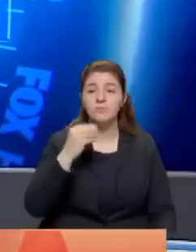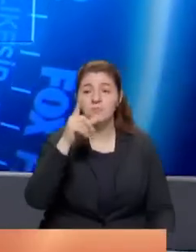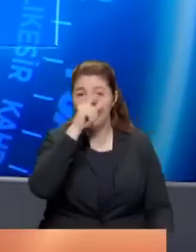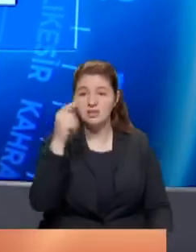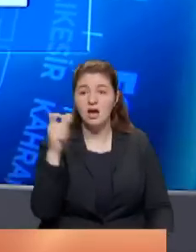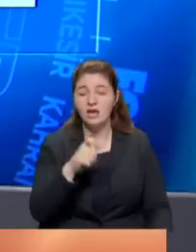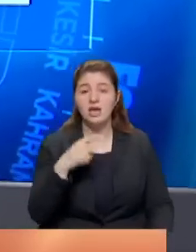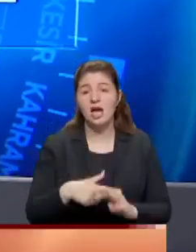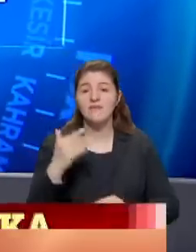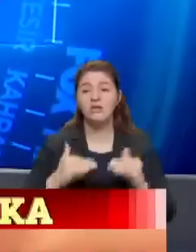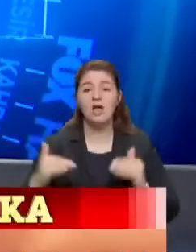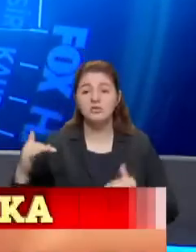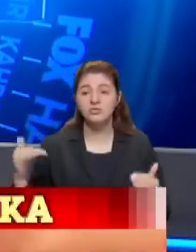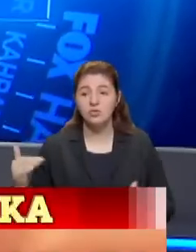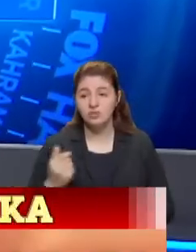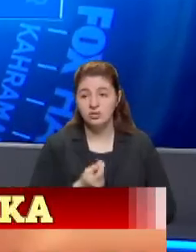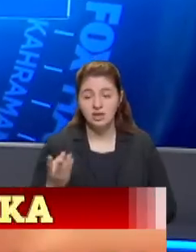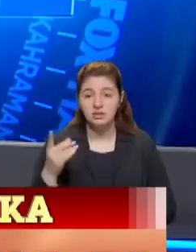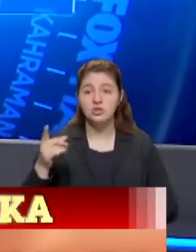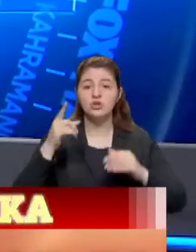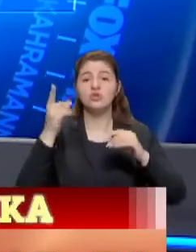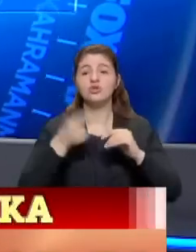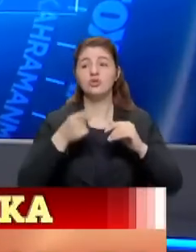ayı enflasyon verisi